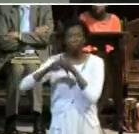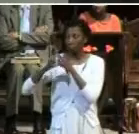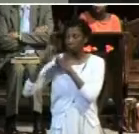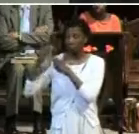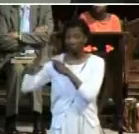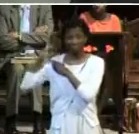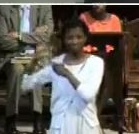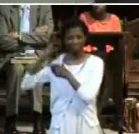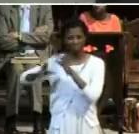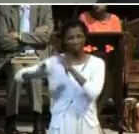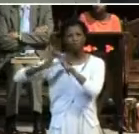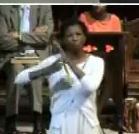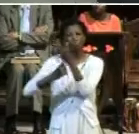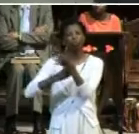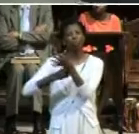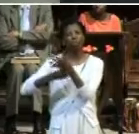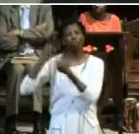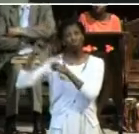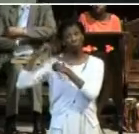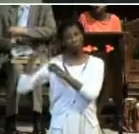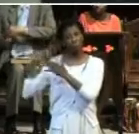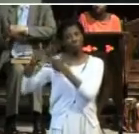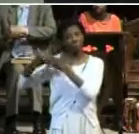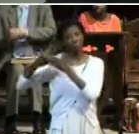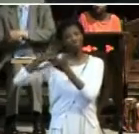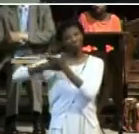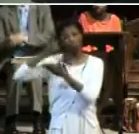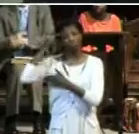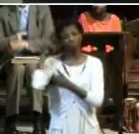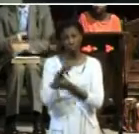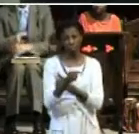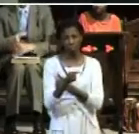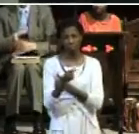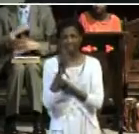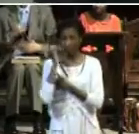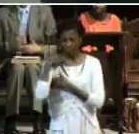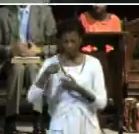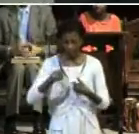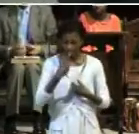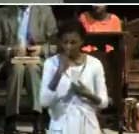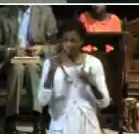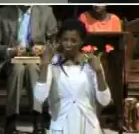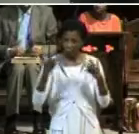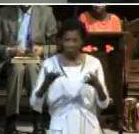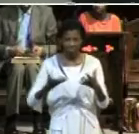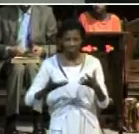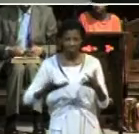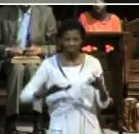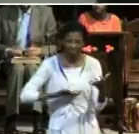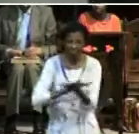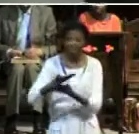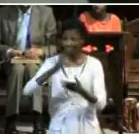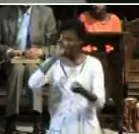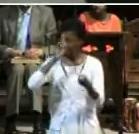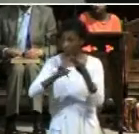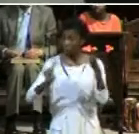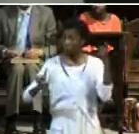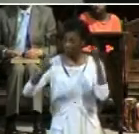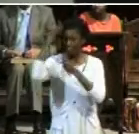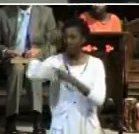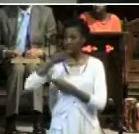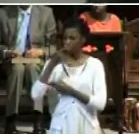protestants. Et du coup, je voudrais vous parler de ce Dieu qui nous parle. Vous m'écoutez, les enfants,